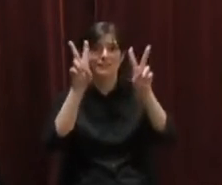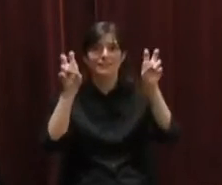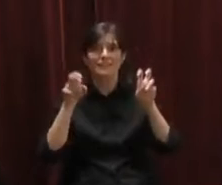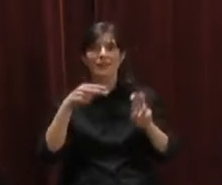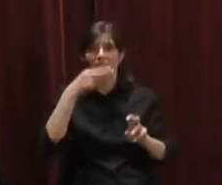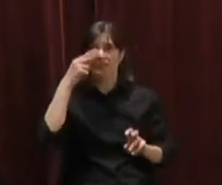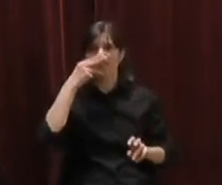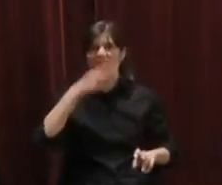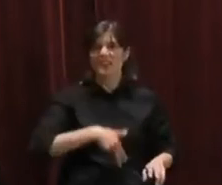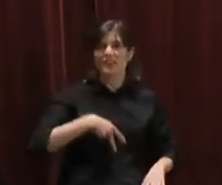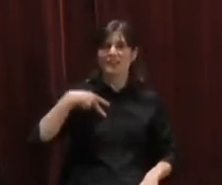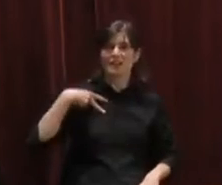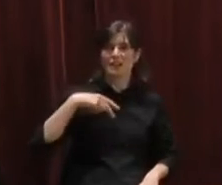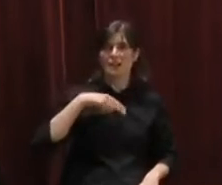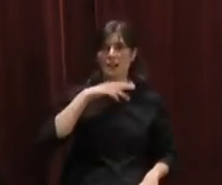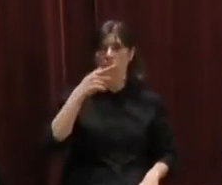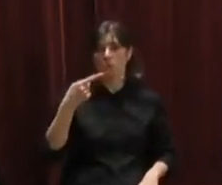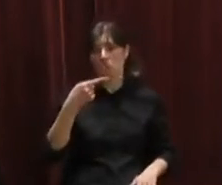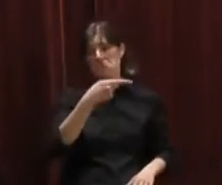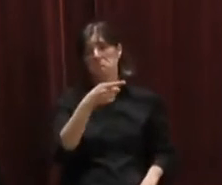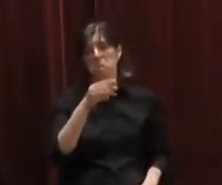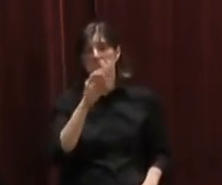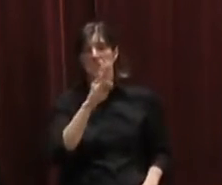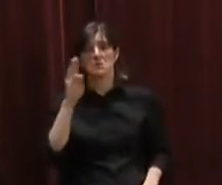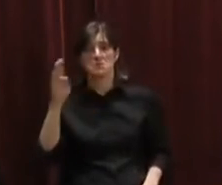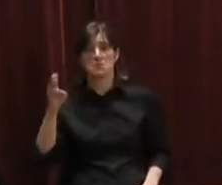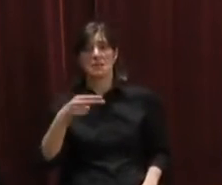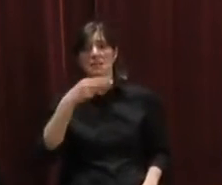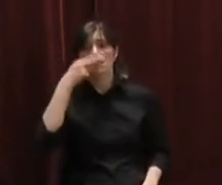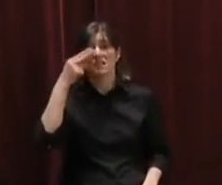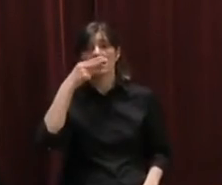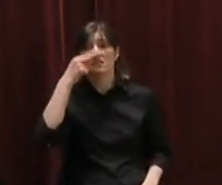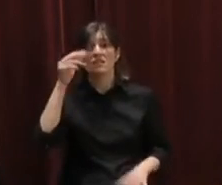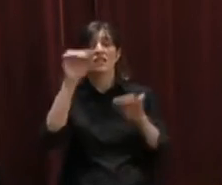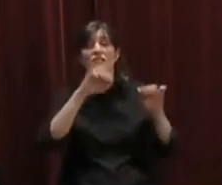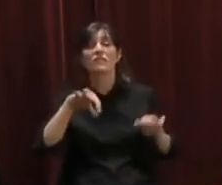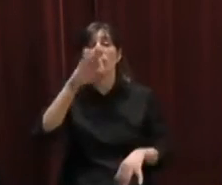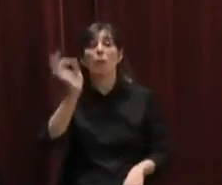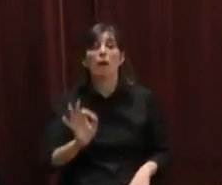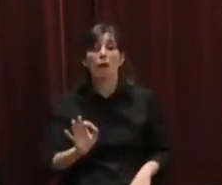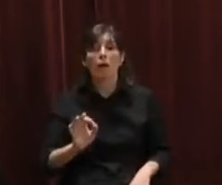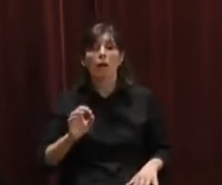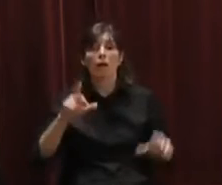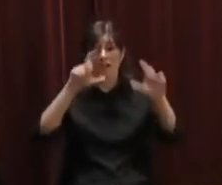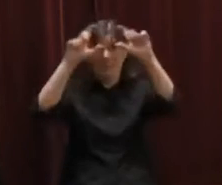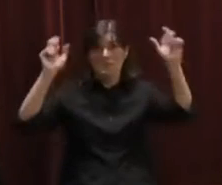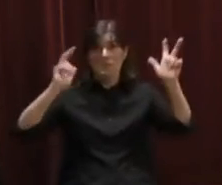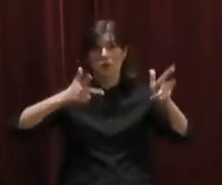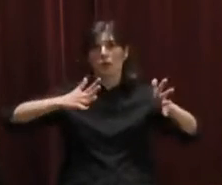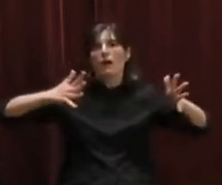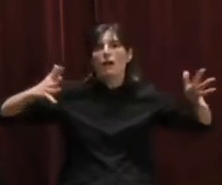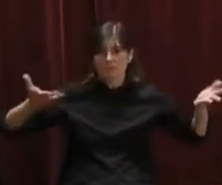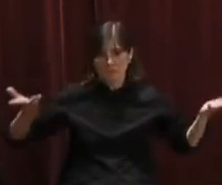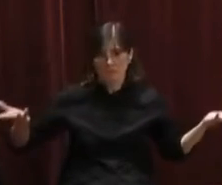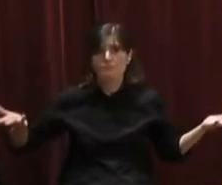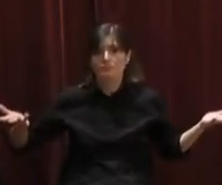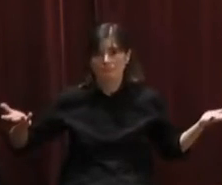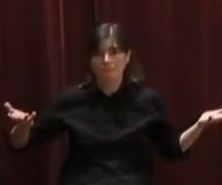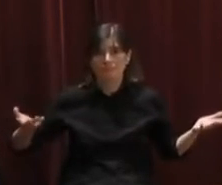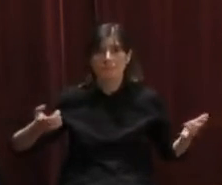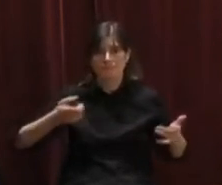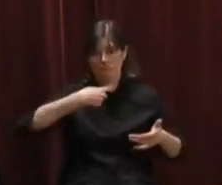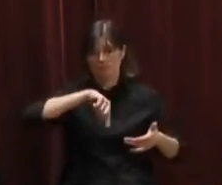els interessos dels grans hotelers. Li diré per què creiem des del nostre grup parlamentari que els grans hotelers són